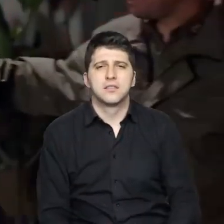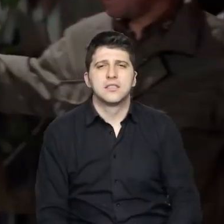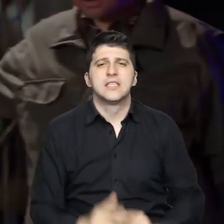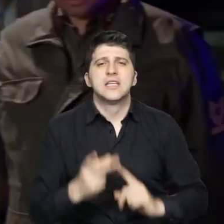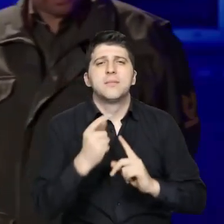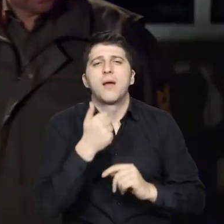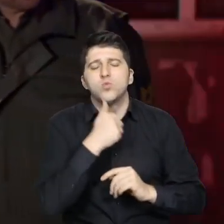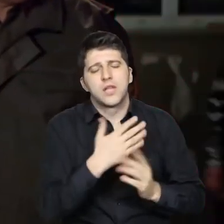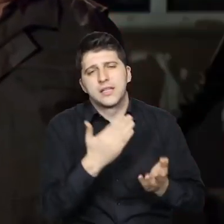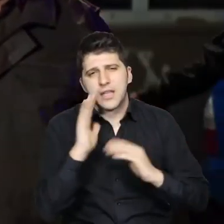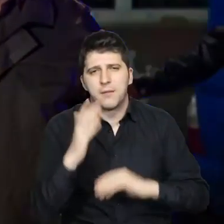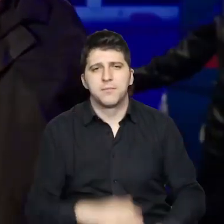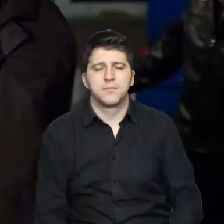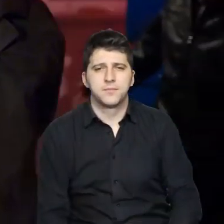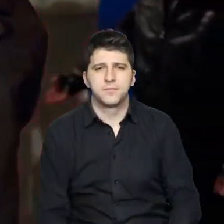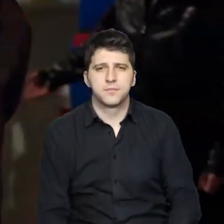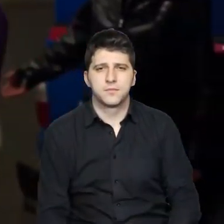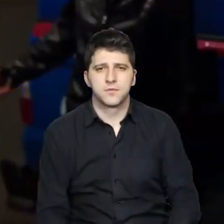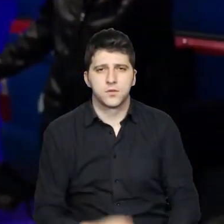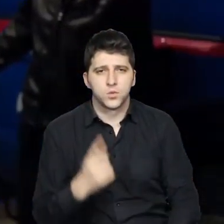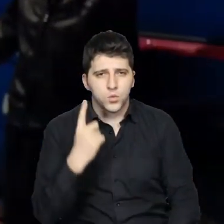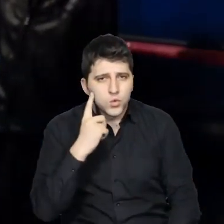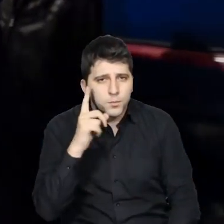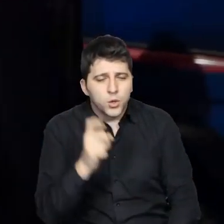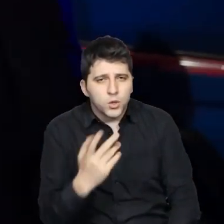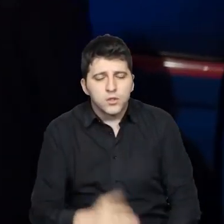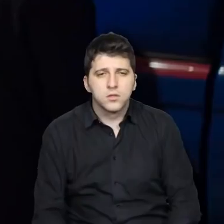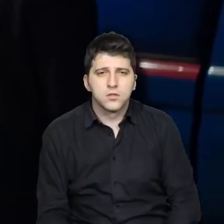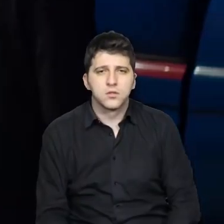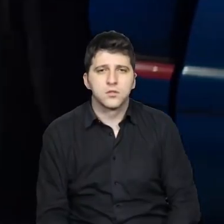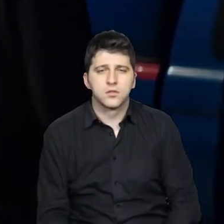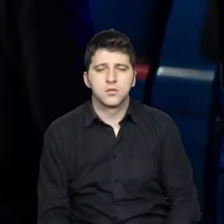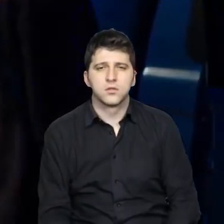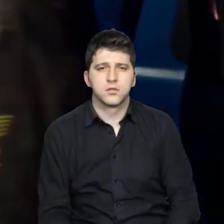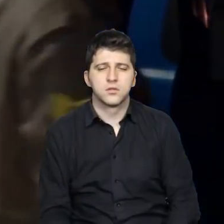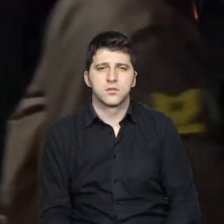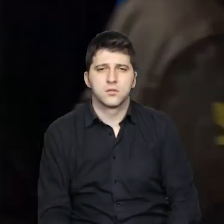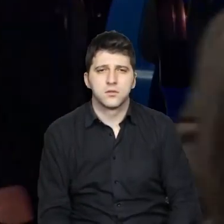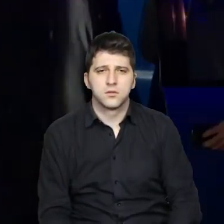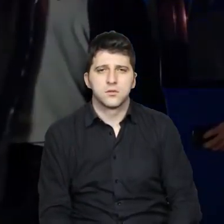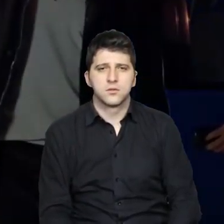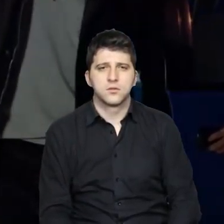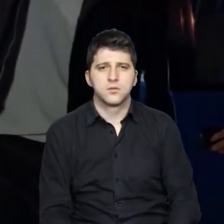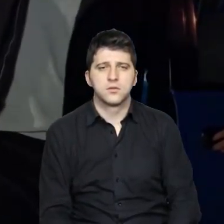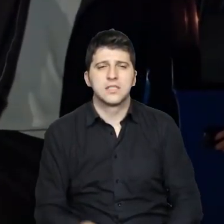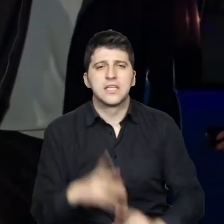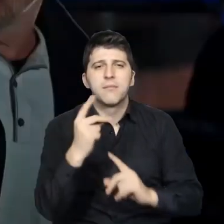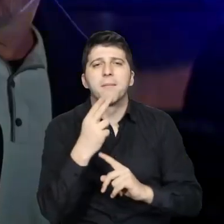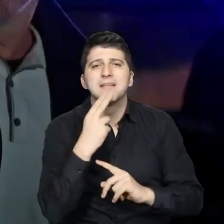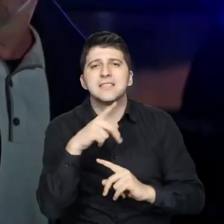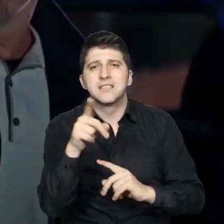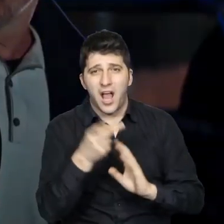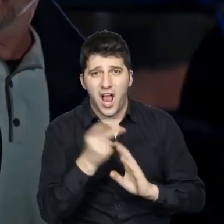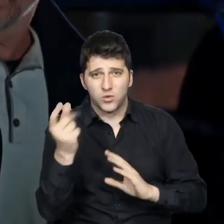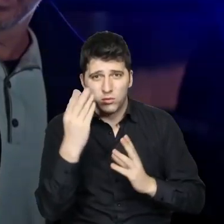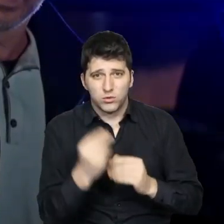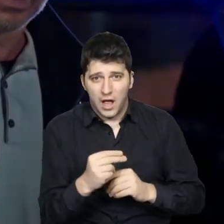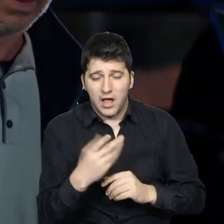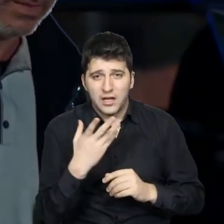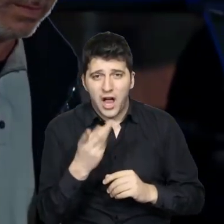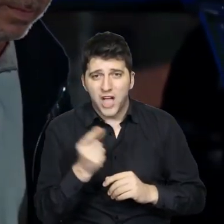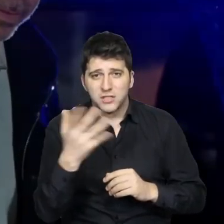İbrahim usta. Hadi gidelim. İbrahim duyduklarını bozuldu. Jandarma aracına yaklaştı. İbrahim abinin kızlarını mı